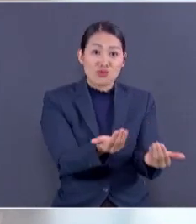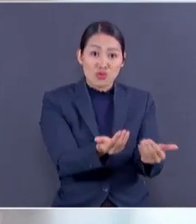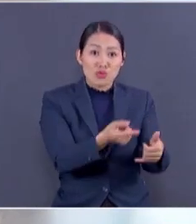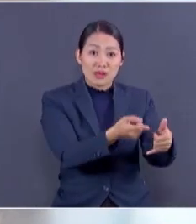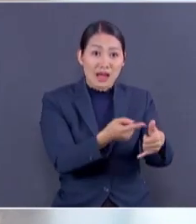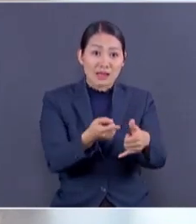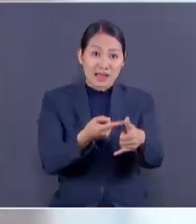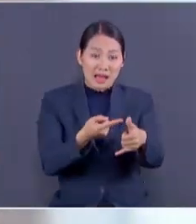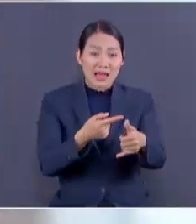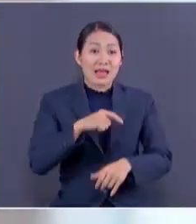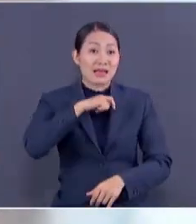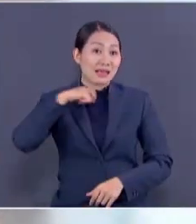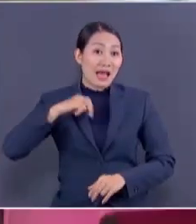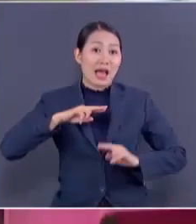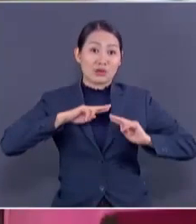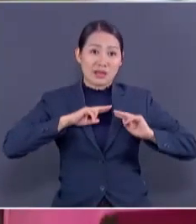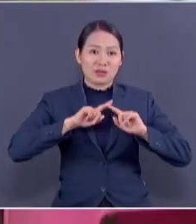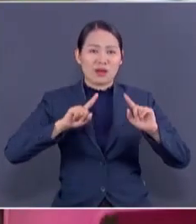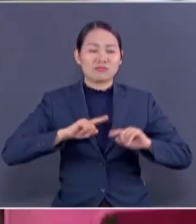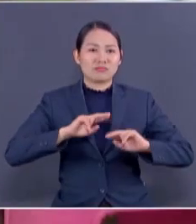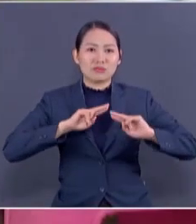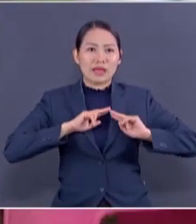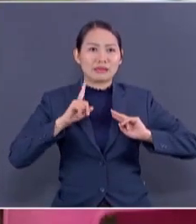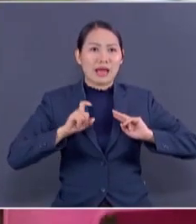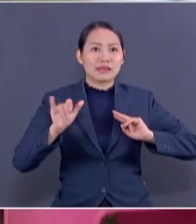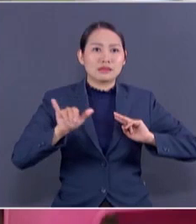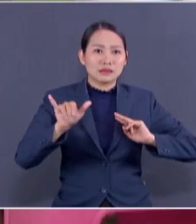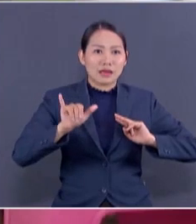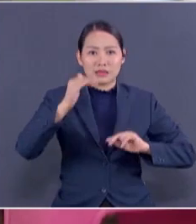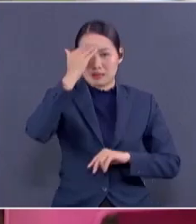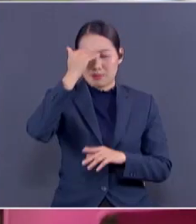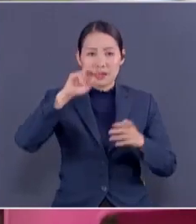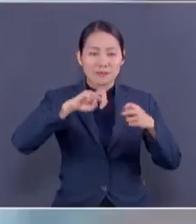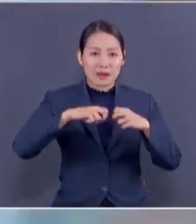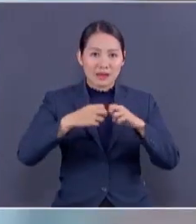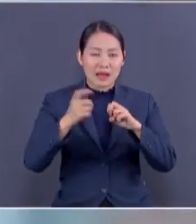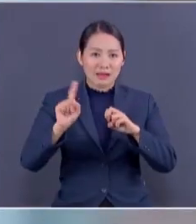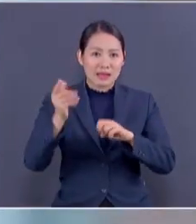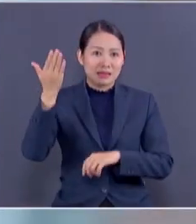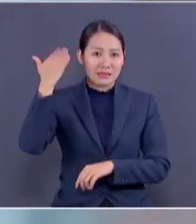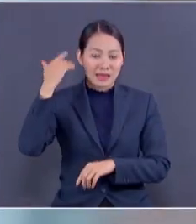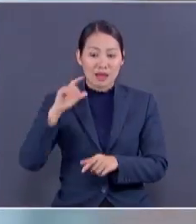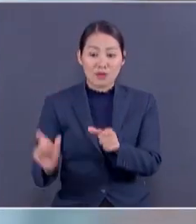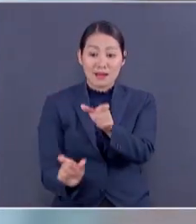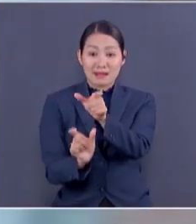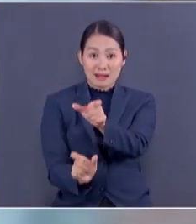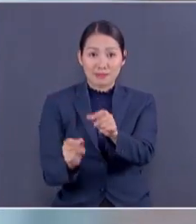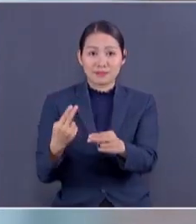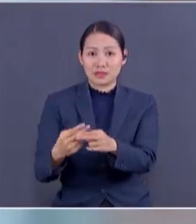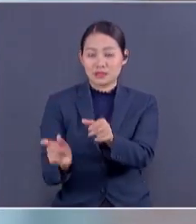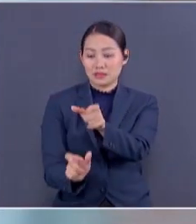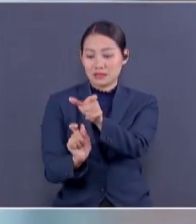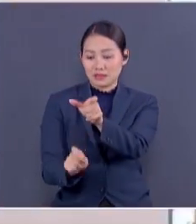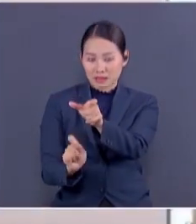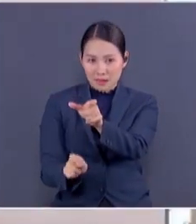ไม่เสียชีวิตนะครับปมปัญหาก็มาจากปัญหาหนี้สินครับที่ไปค้ำประกันให้กับอดีตหัวหน้าและก็ต้องหาเงินไปไถ่